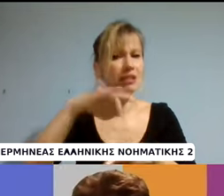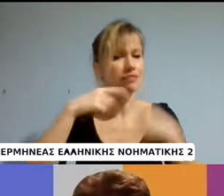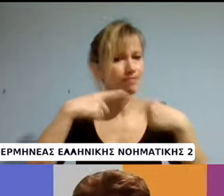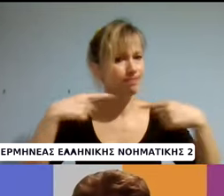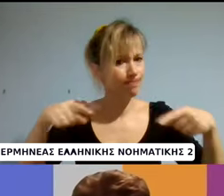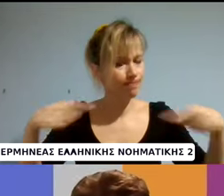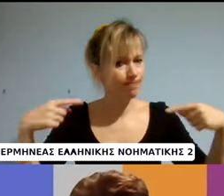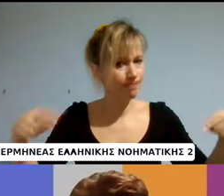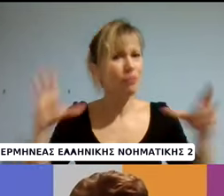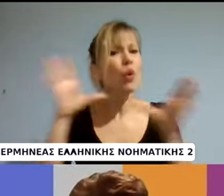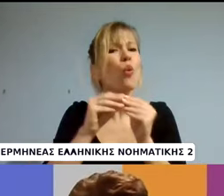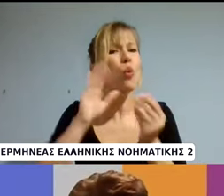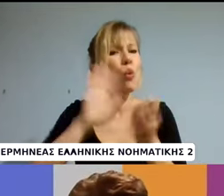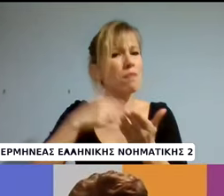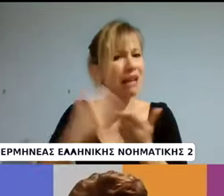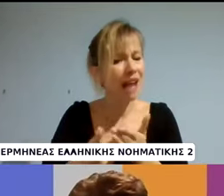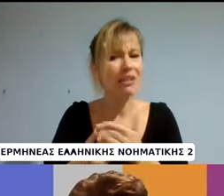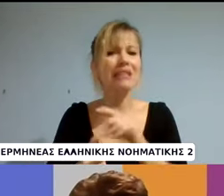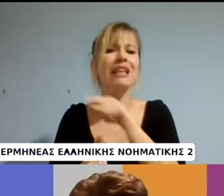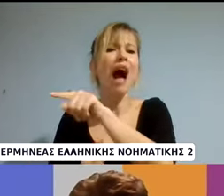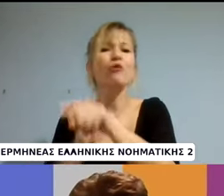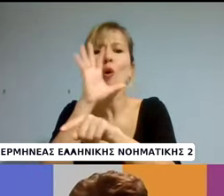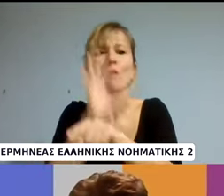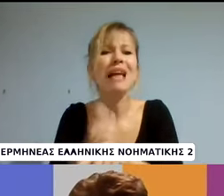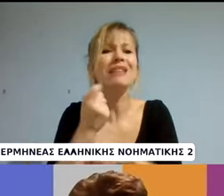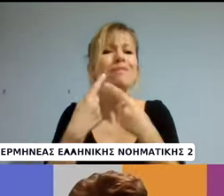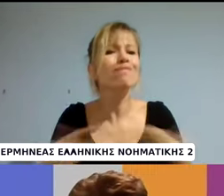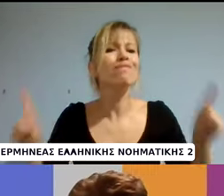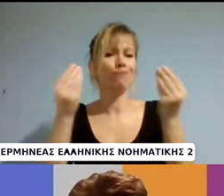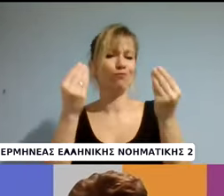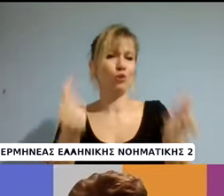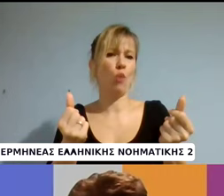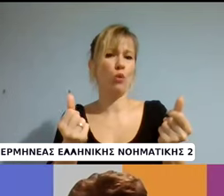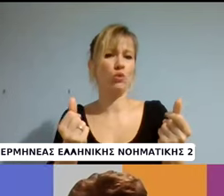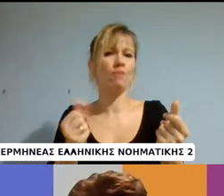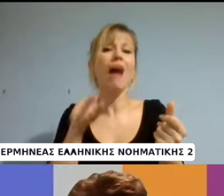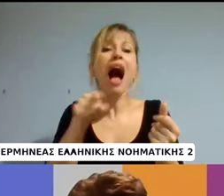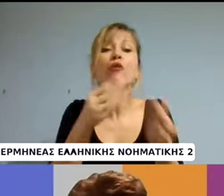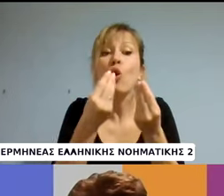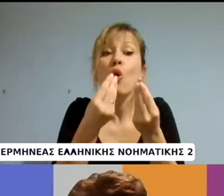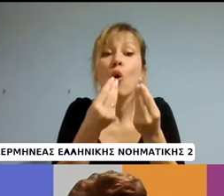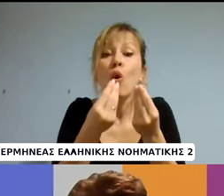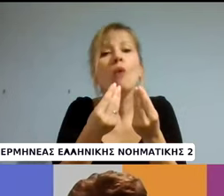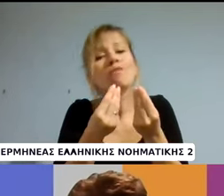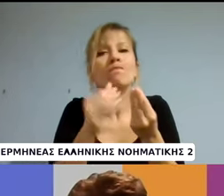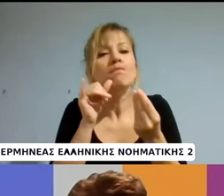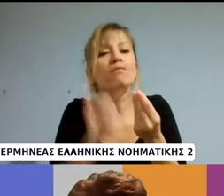μία λογική μειοδοσίας, η οποία στην πραγματικότητα δουλεύει πάντοτε εις βάρος